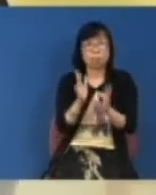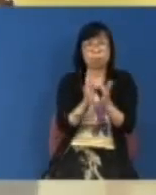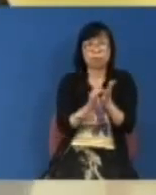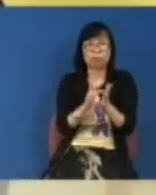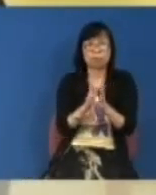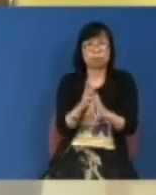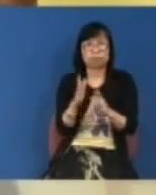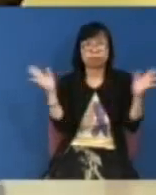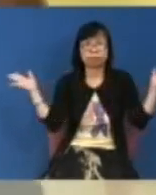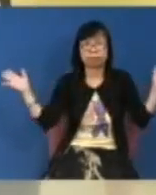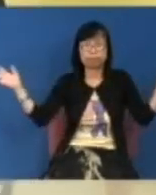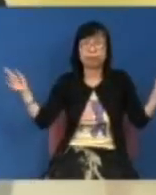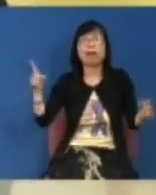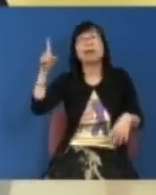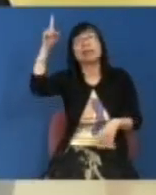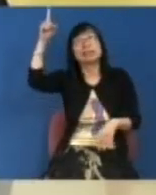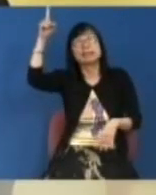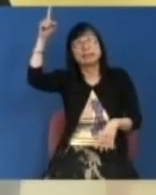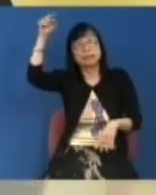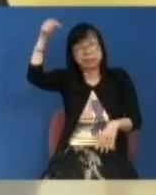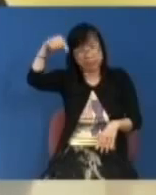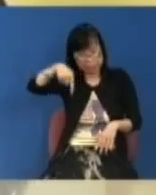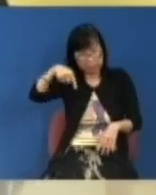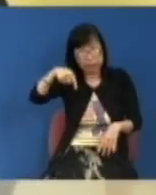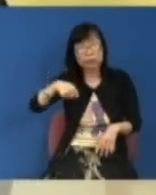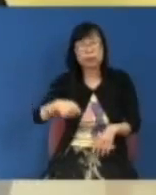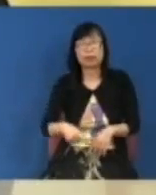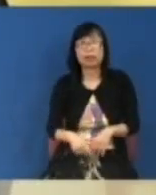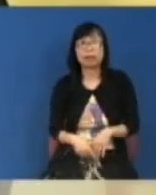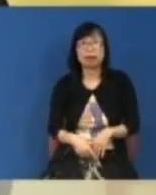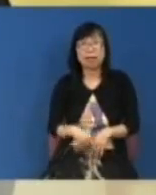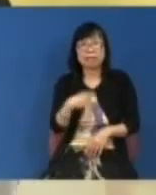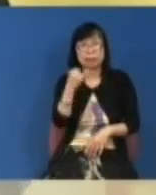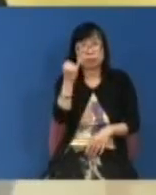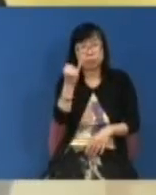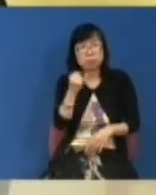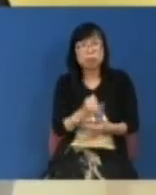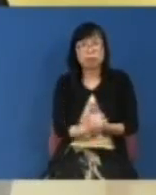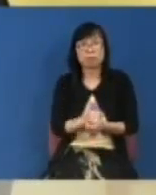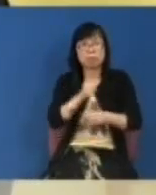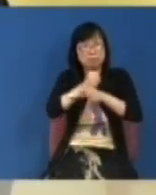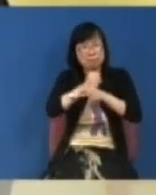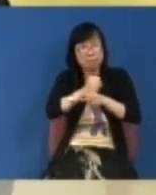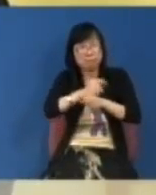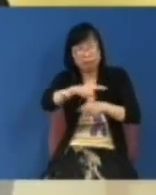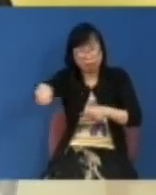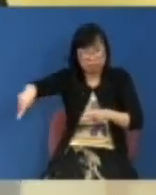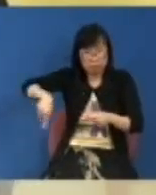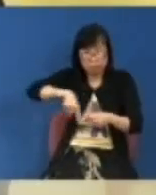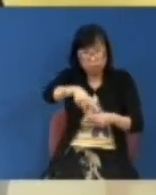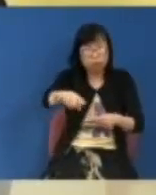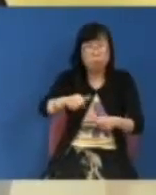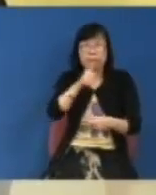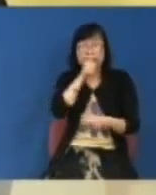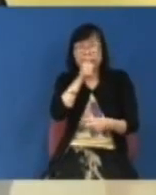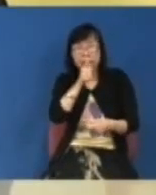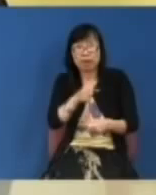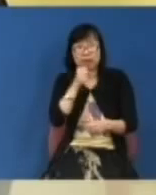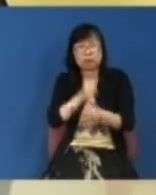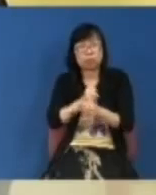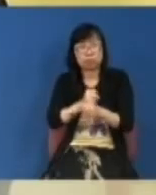穌基督是在天上來的，是一個最卑微的馬槽的出世的，他老爸是 做